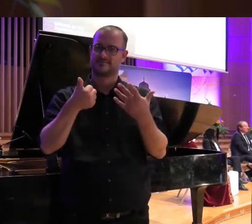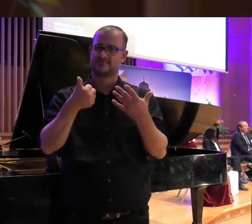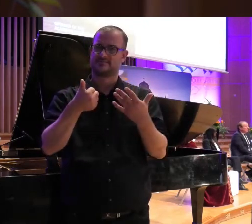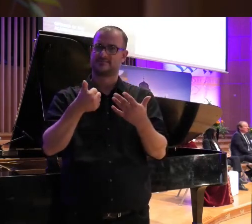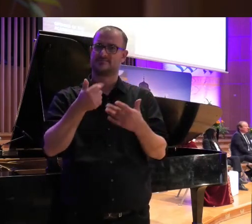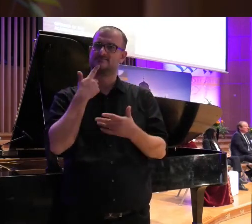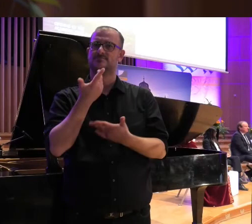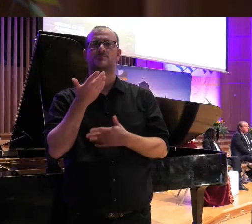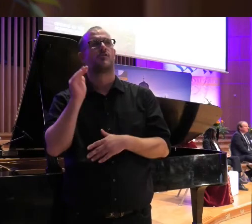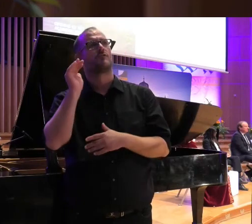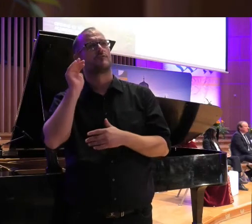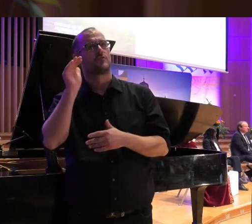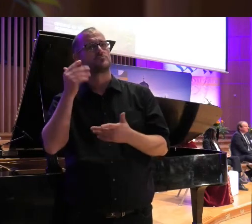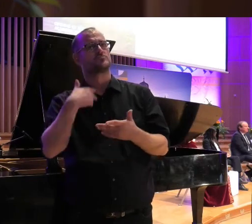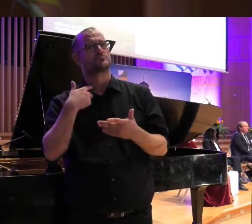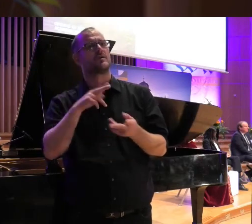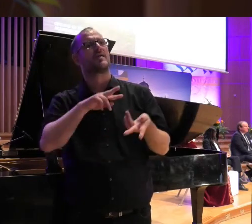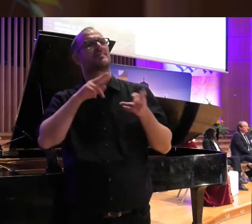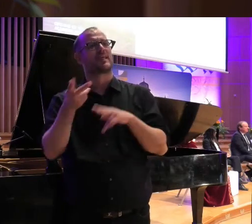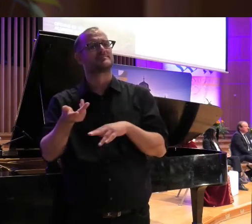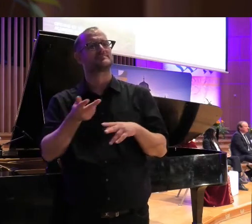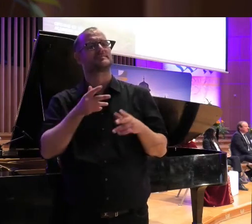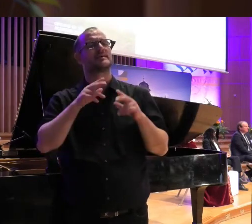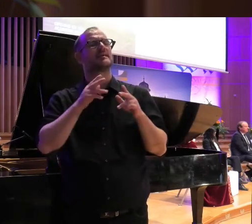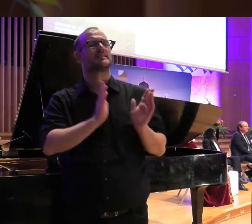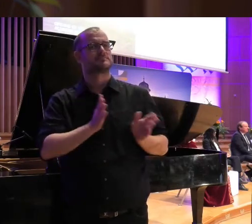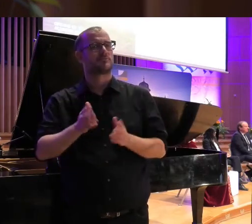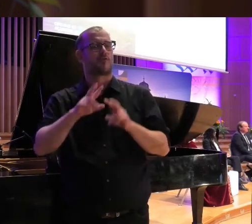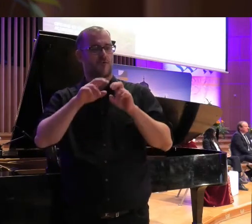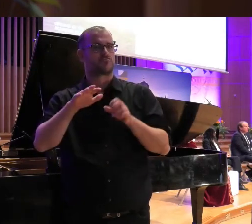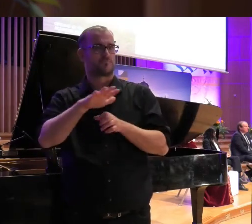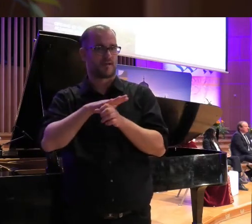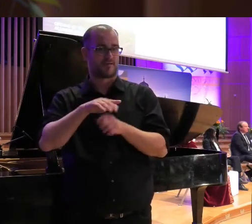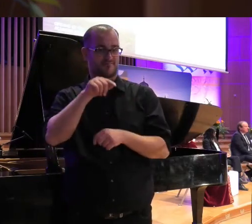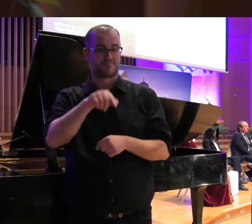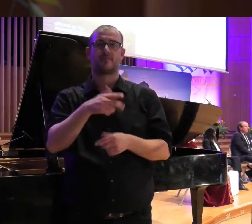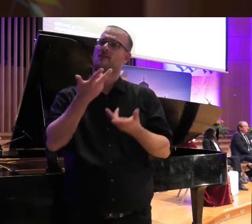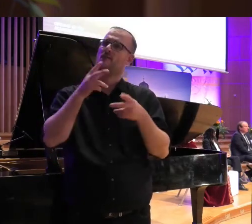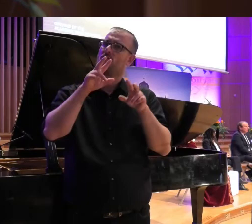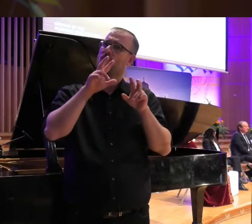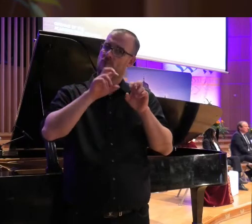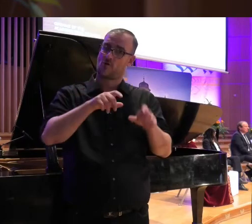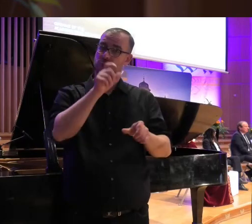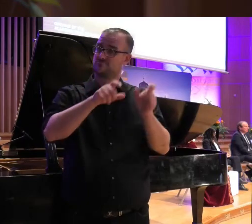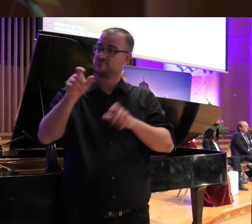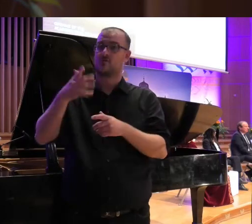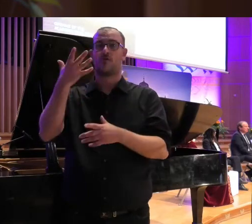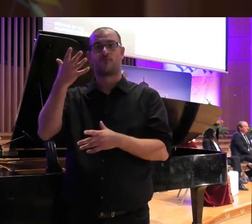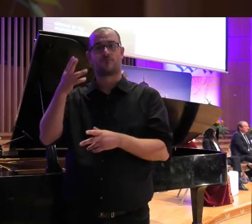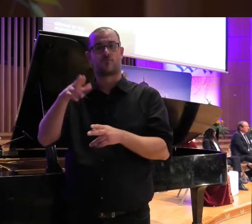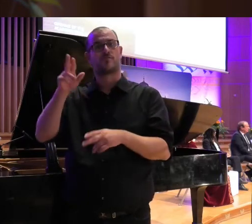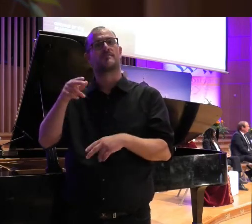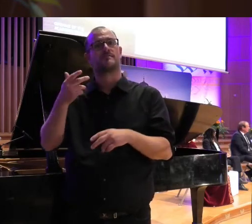Sustainable Futures, also unseren transdisziplinären Forschungsbereich. Da sind Forschende aus 5 Fakultäten beteiligt,